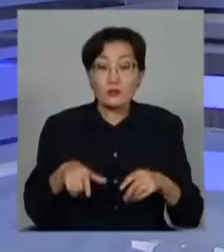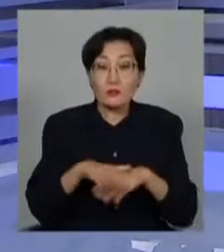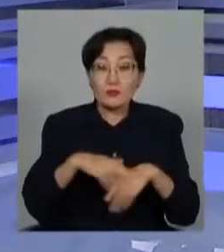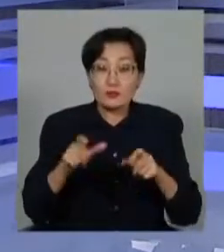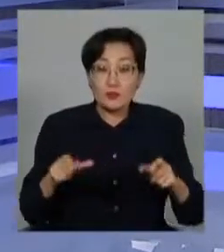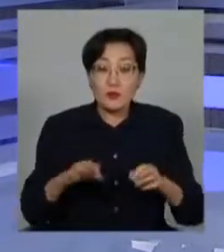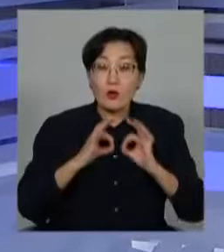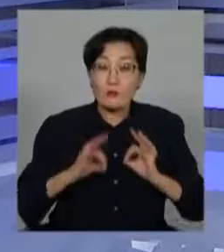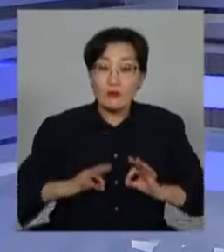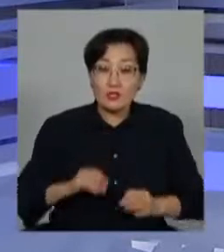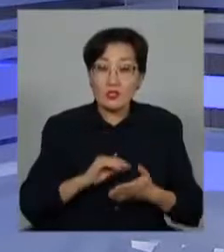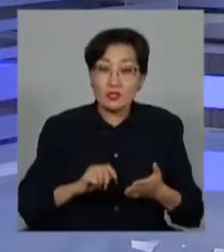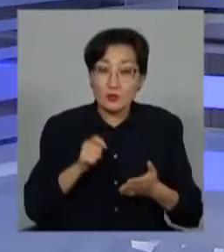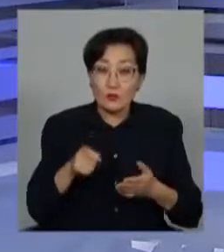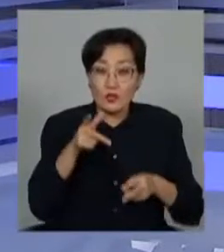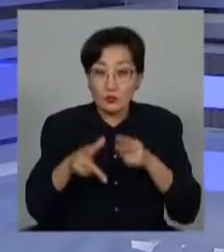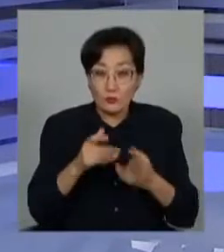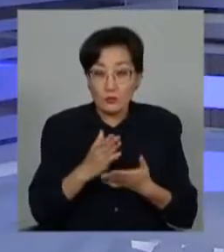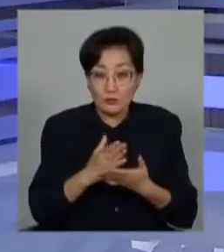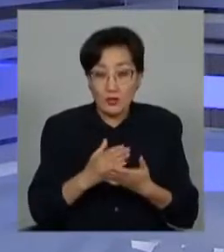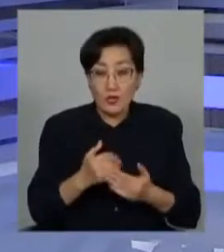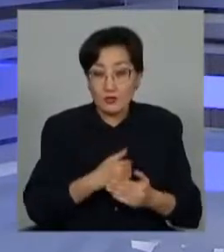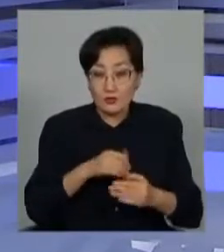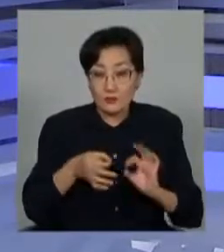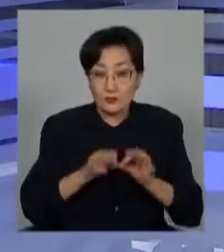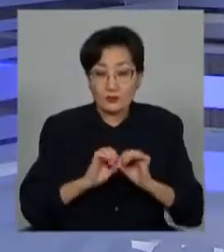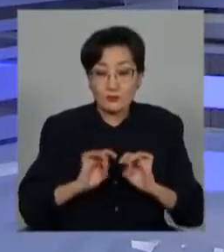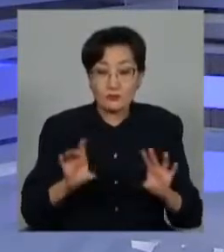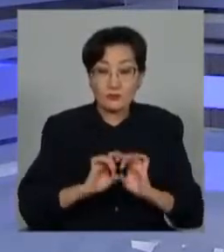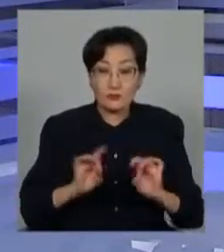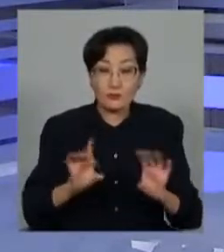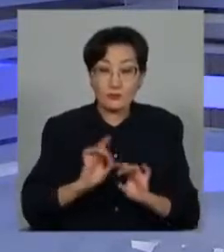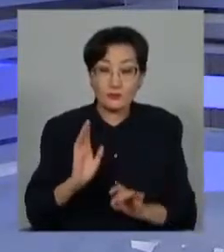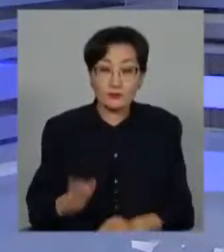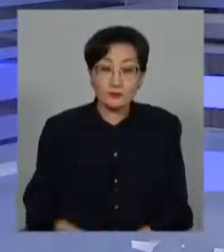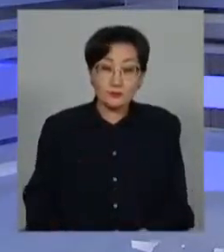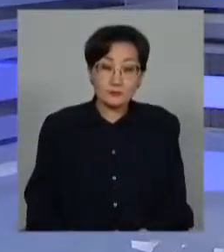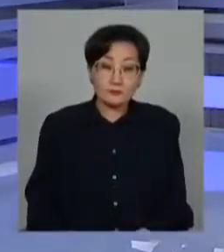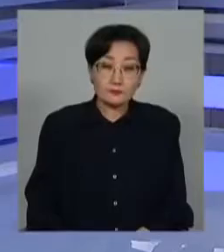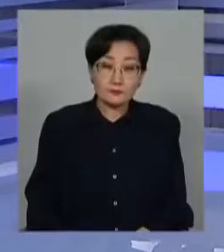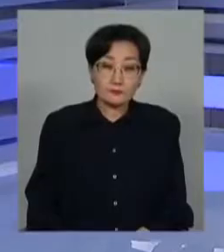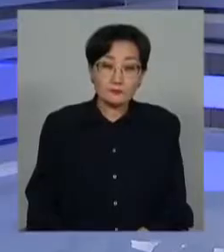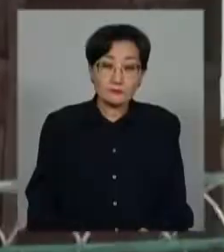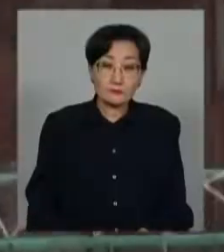тұрғындар прокуратураға арыз жазбақ. Істің мән-жайын өңірдегі әріптесім Алина Нұрқожа біліп қайтты.